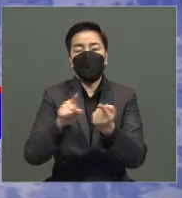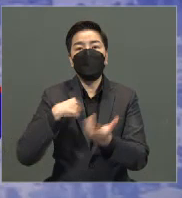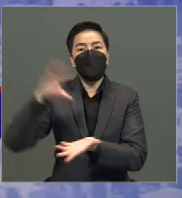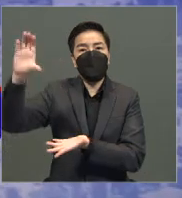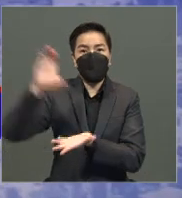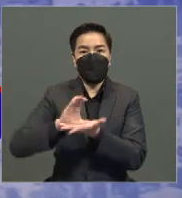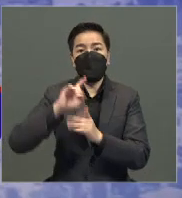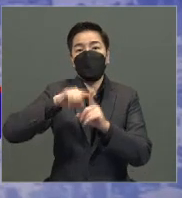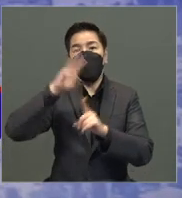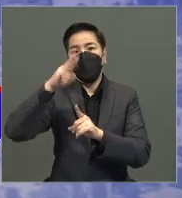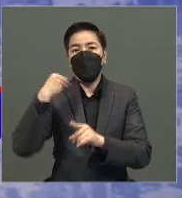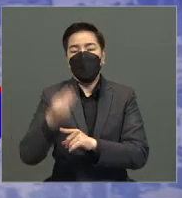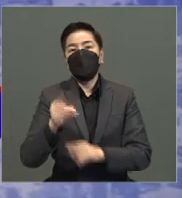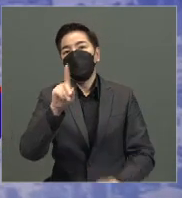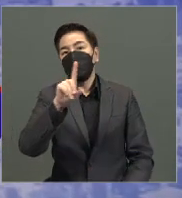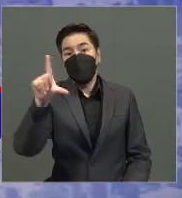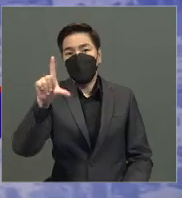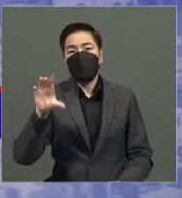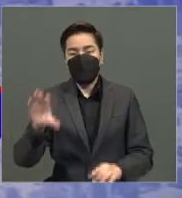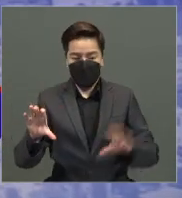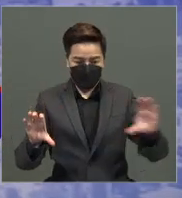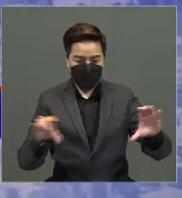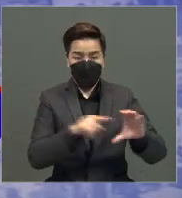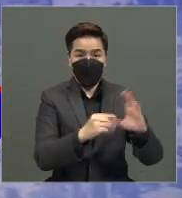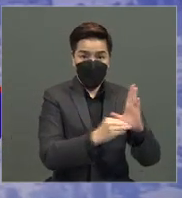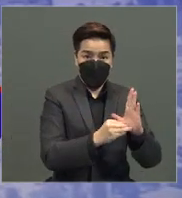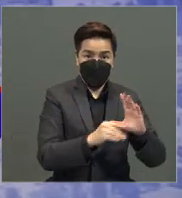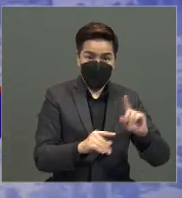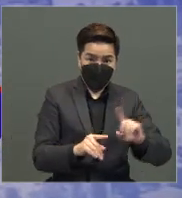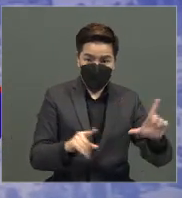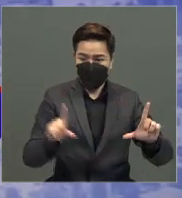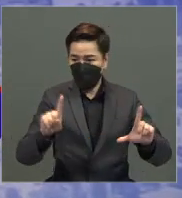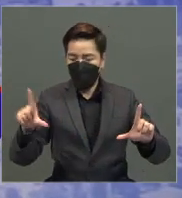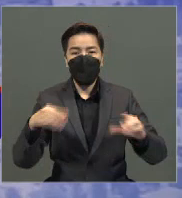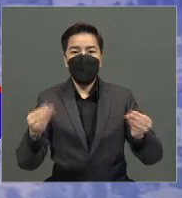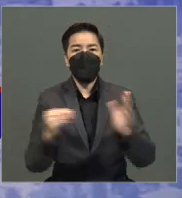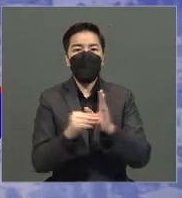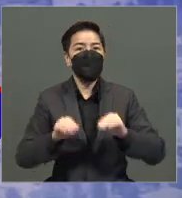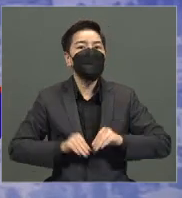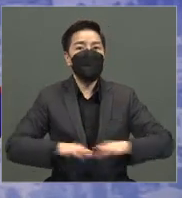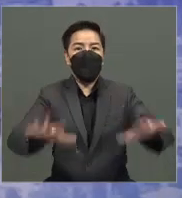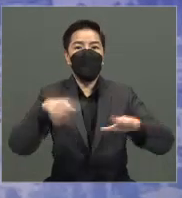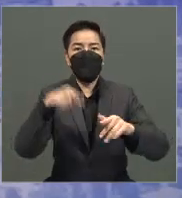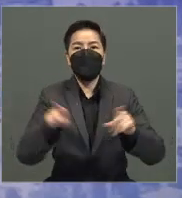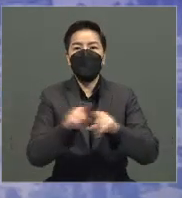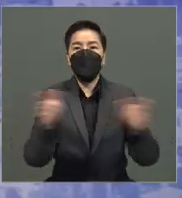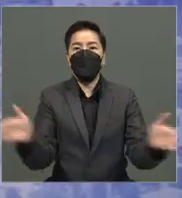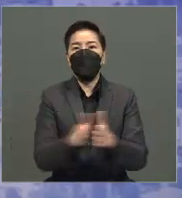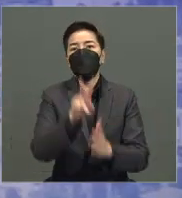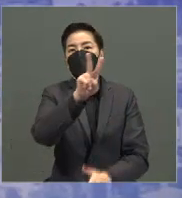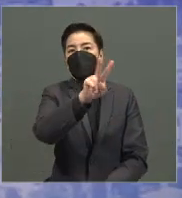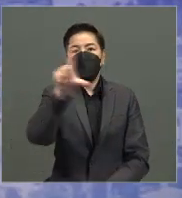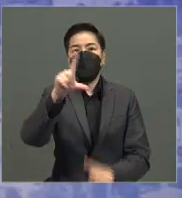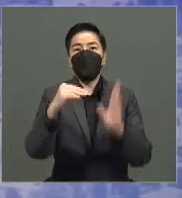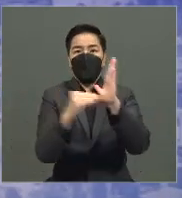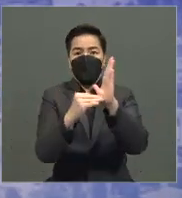การฉีดเดือนมิถุนายนไป1ล้านโดสเพราะฉะนั้น2อันนี้เขาก็จะไปฉีดในพื้นที่มหานครกรุงเทพมหานครก่อนก็จะเป็นวัคซีนรวม2ล้านโดส